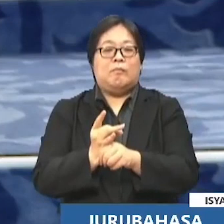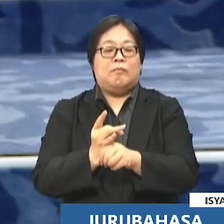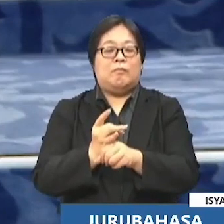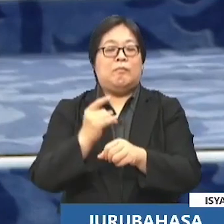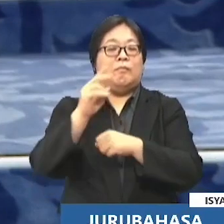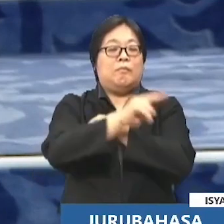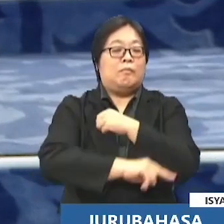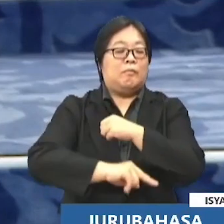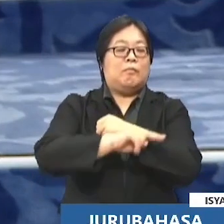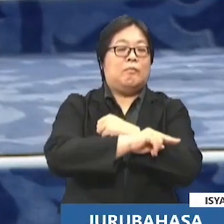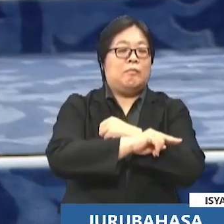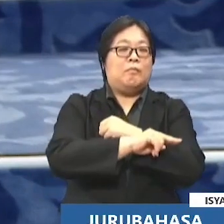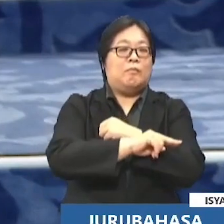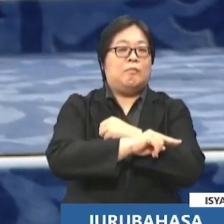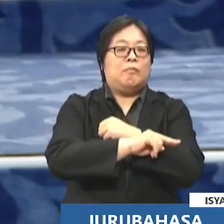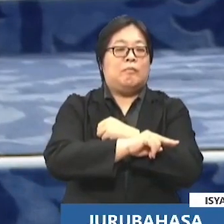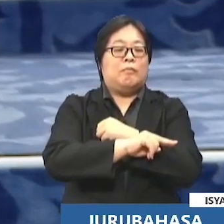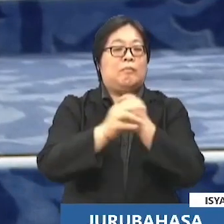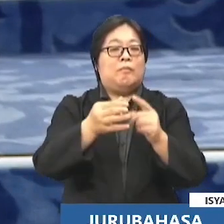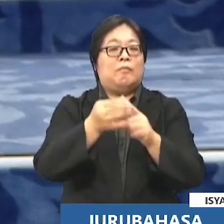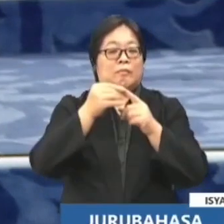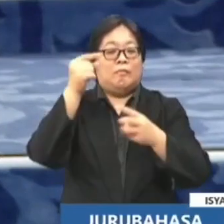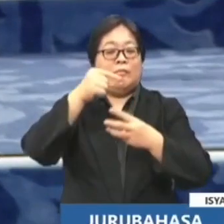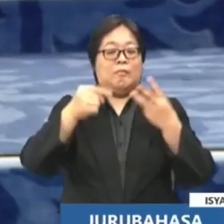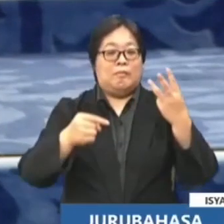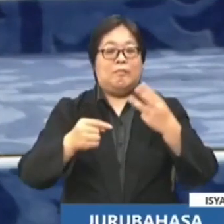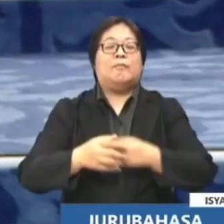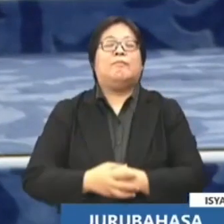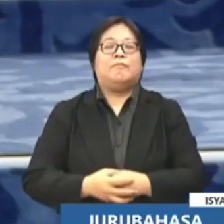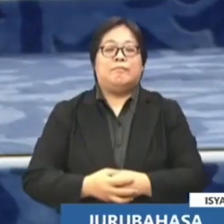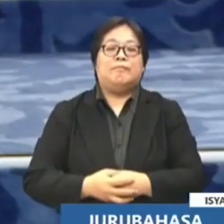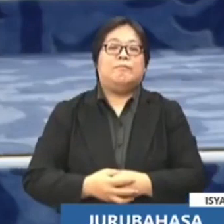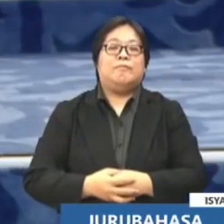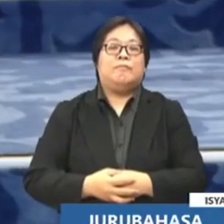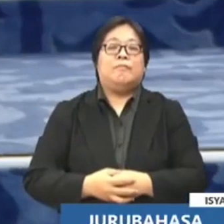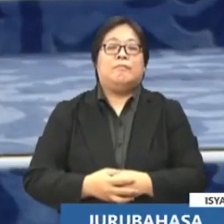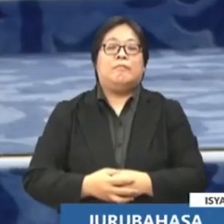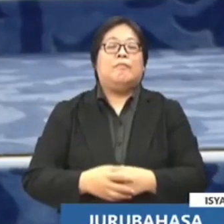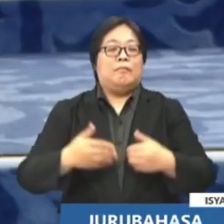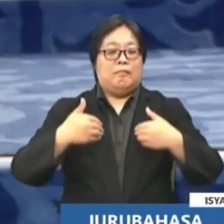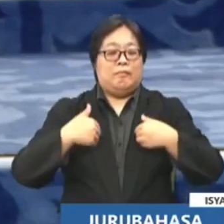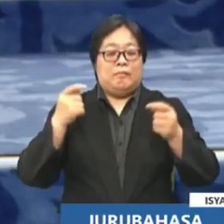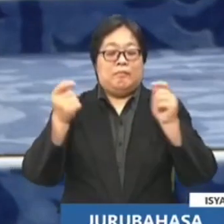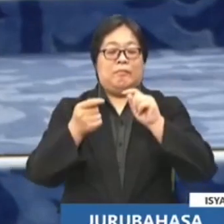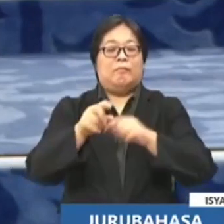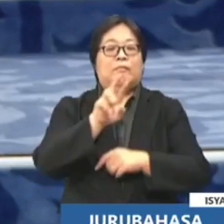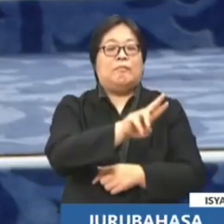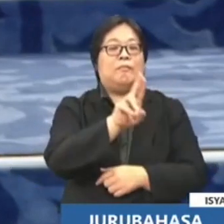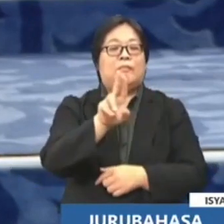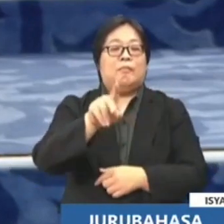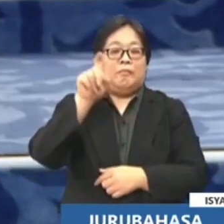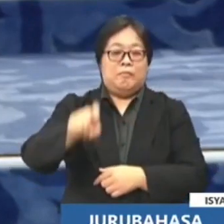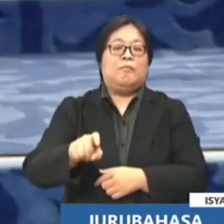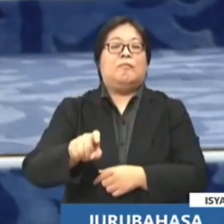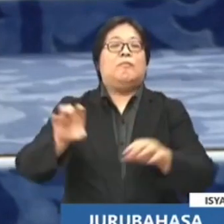negeri-negeri unit-unit yang saya sebutkan tadi terdapat pindahan Padaherang undang-undang juga